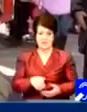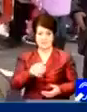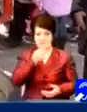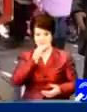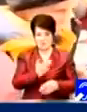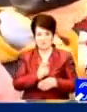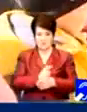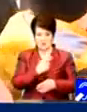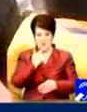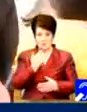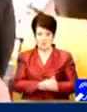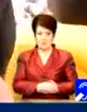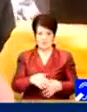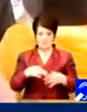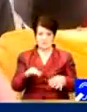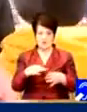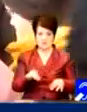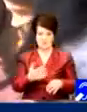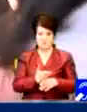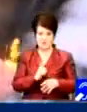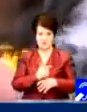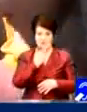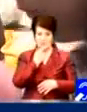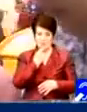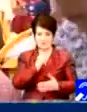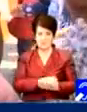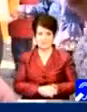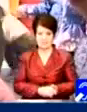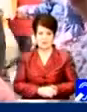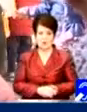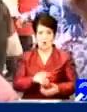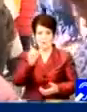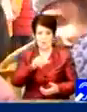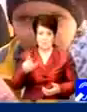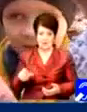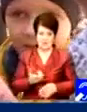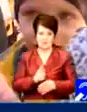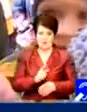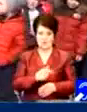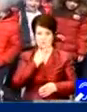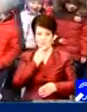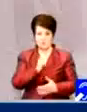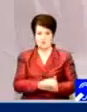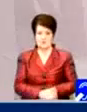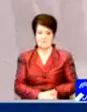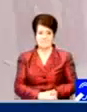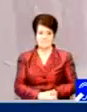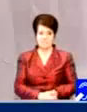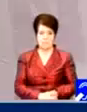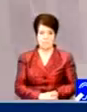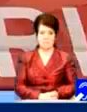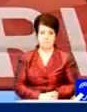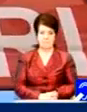foarte mult. Mașina este foarte frumoasă, pompierii sunt foarte frumoși.